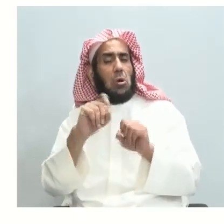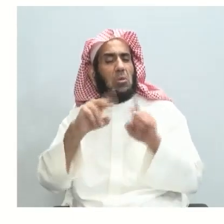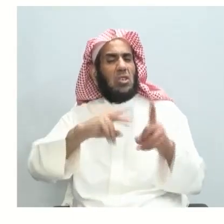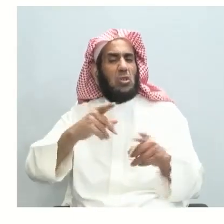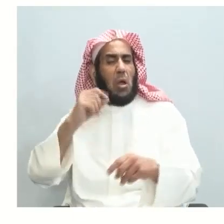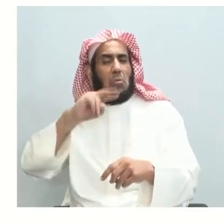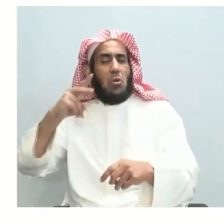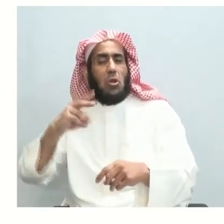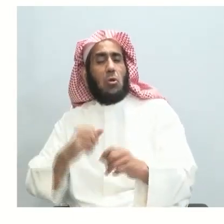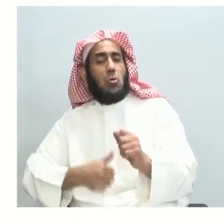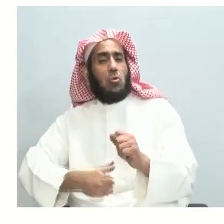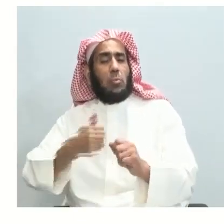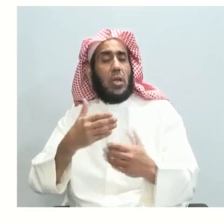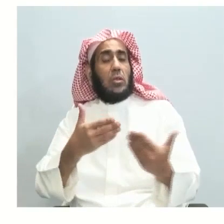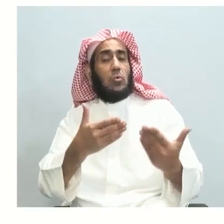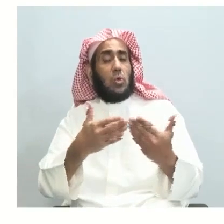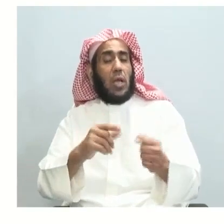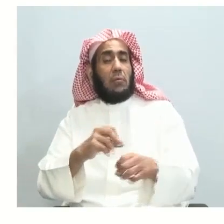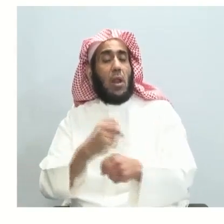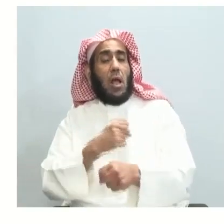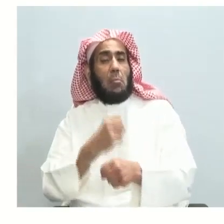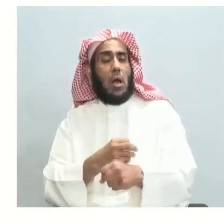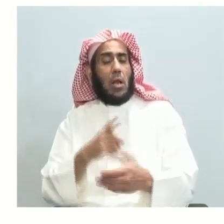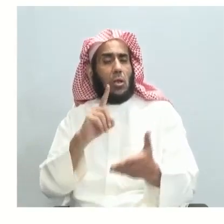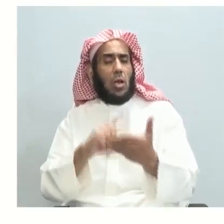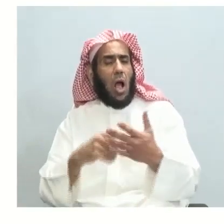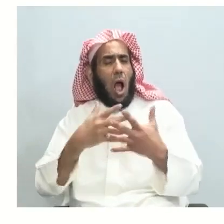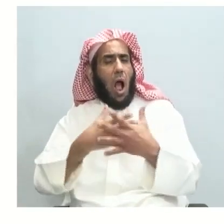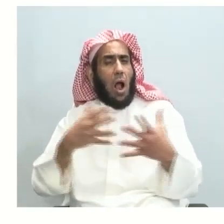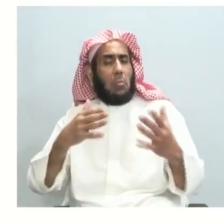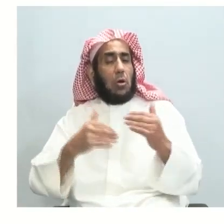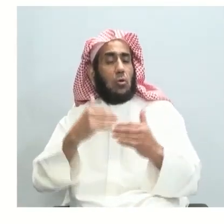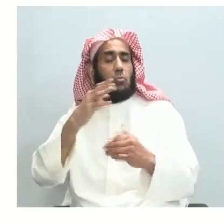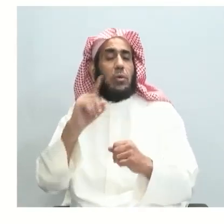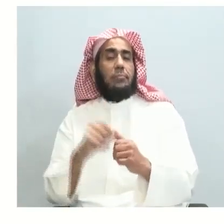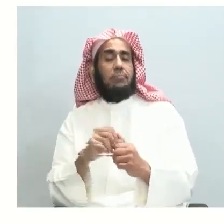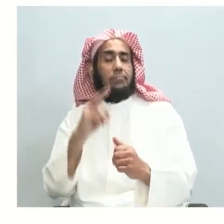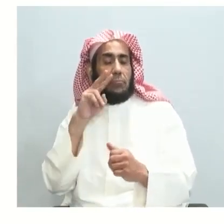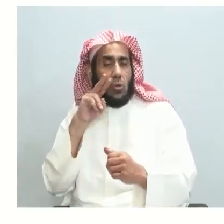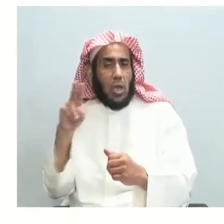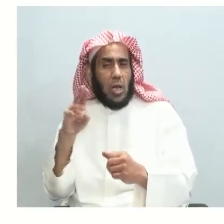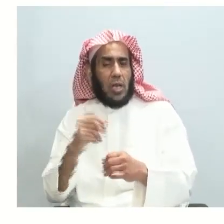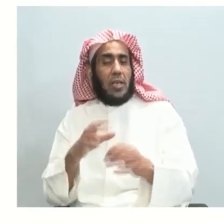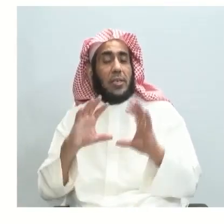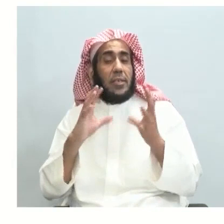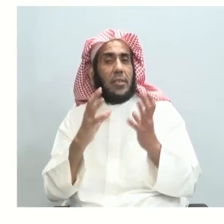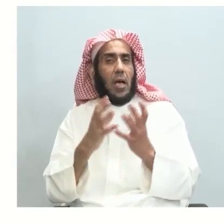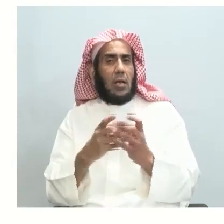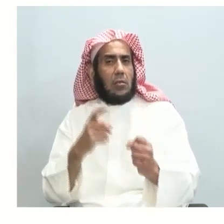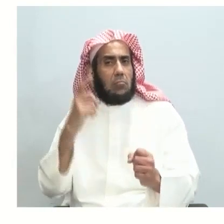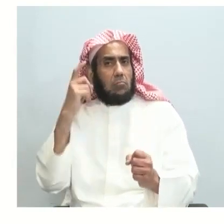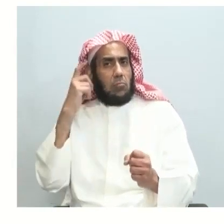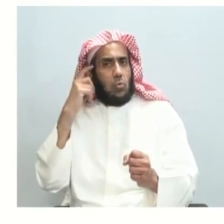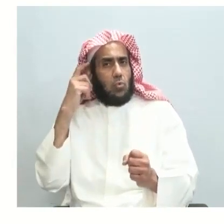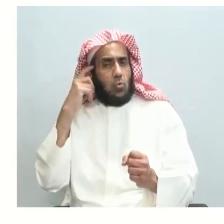الاجتماعي والتي يمكن ان تساعد الاعمال على تحقيق اكبر نمو منها لو نظرنا الى اداره السمع هو احد